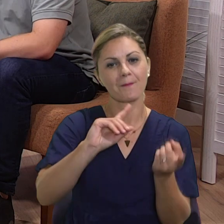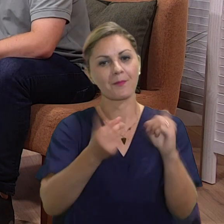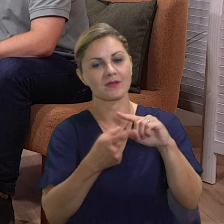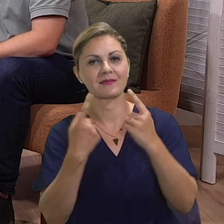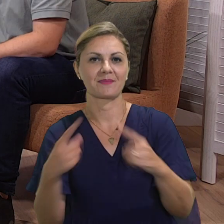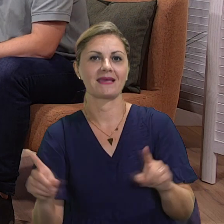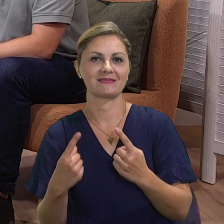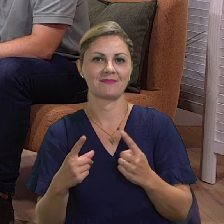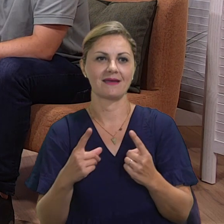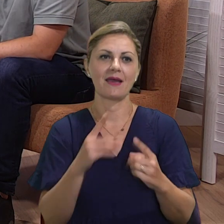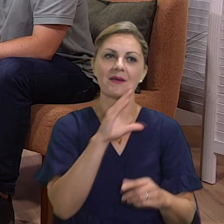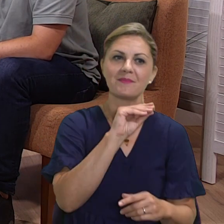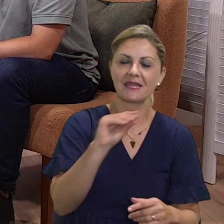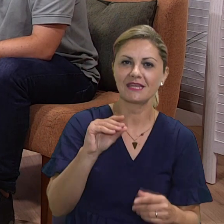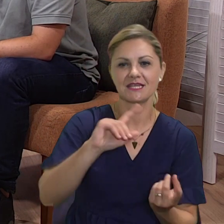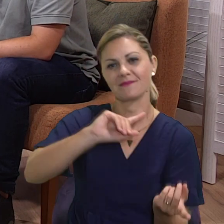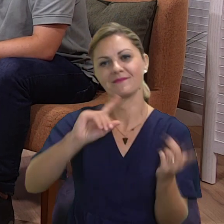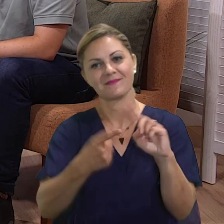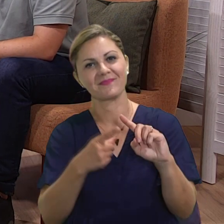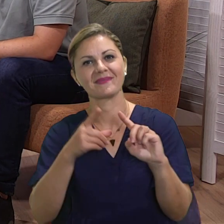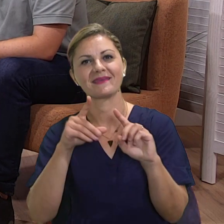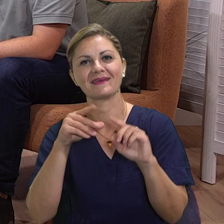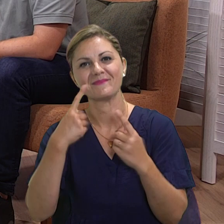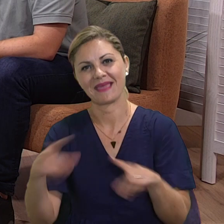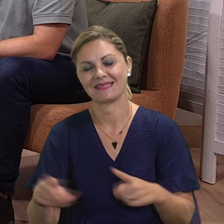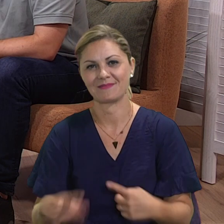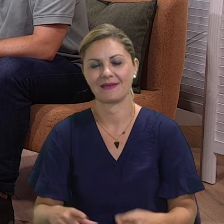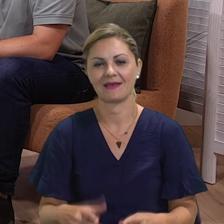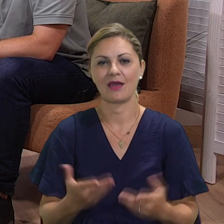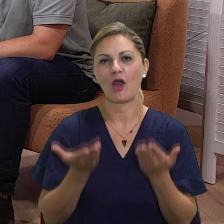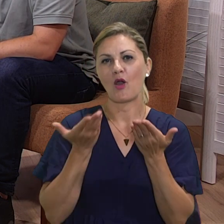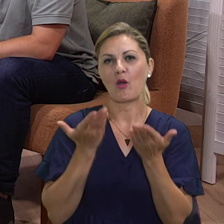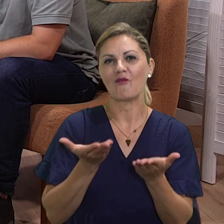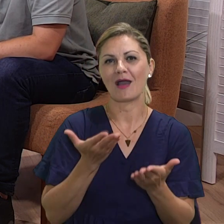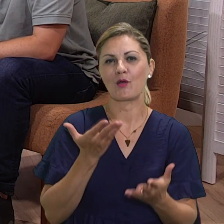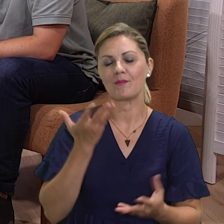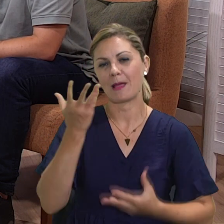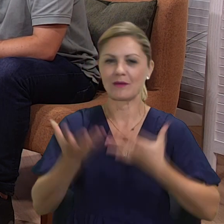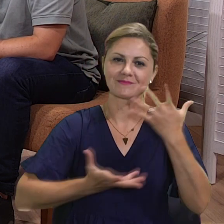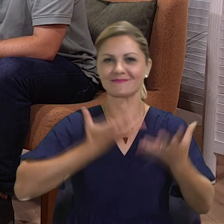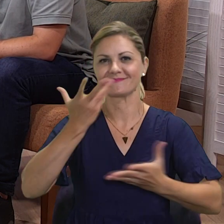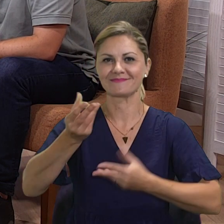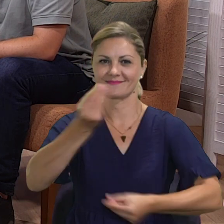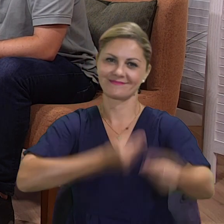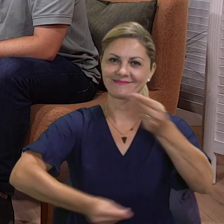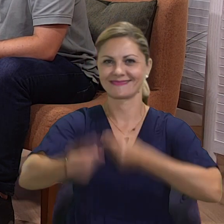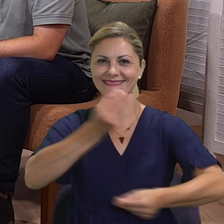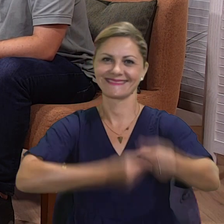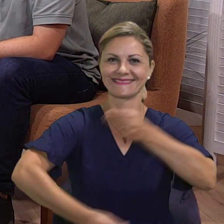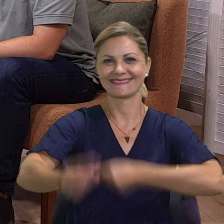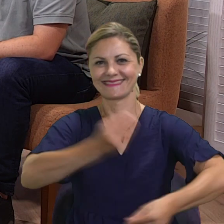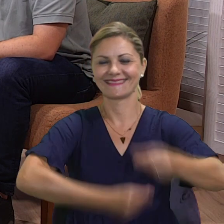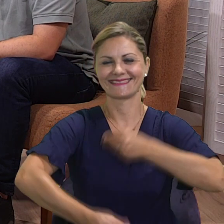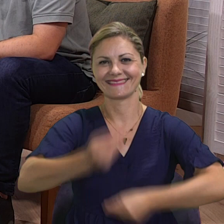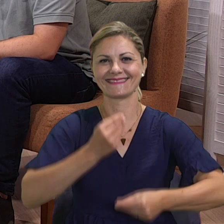Da. Oni koji žele čuti moje pjesme znaju gdje će i naći, imaju na internetu sve skupa. Ja mislim da je ovako malo bolje